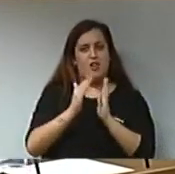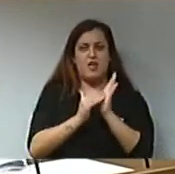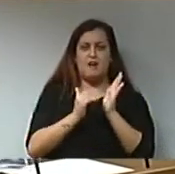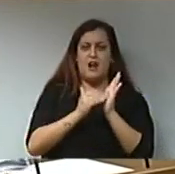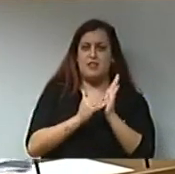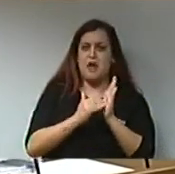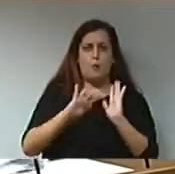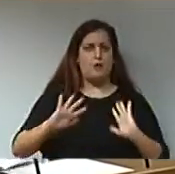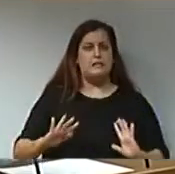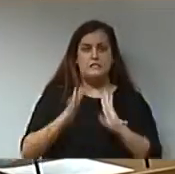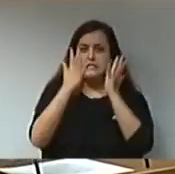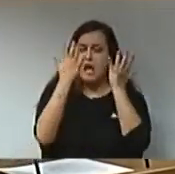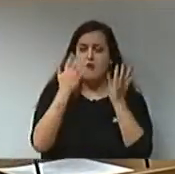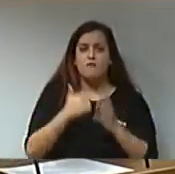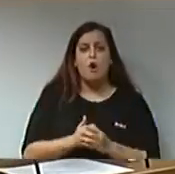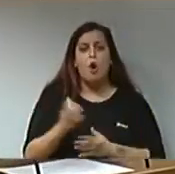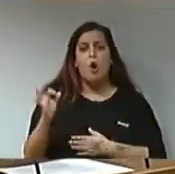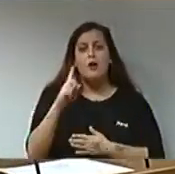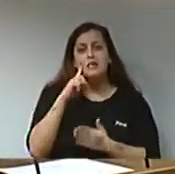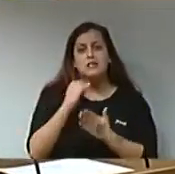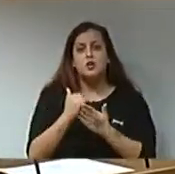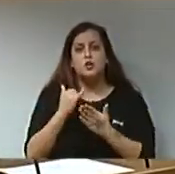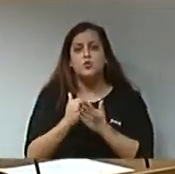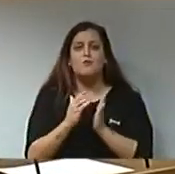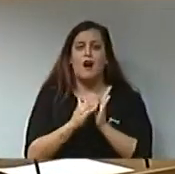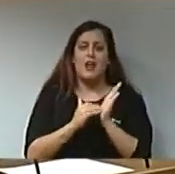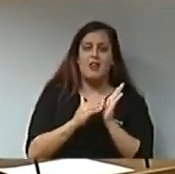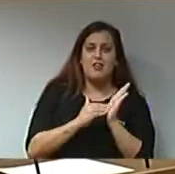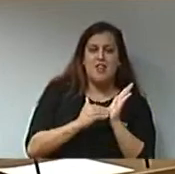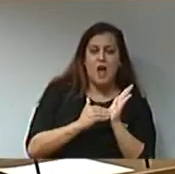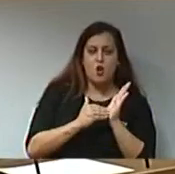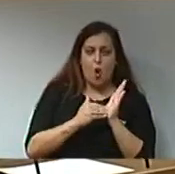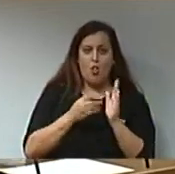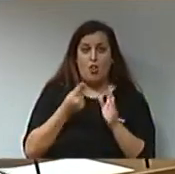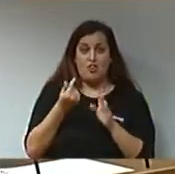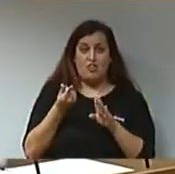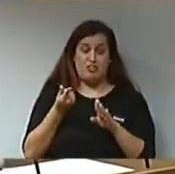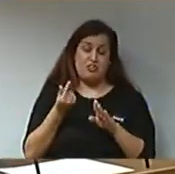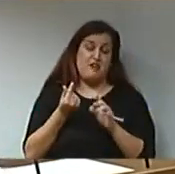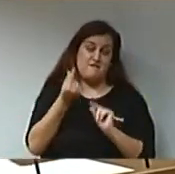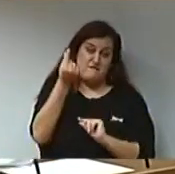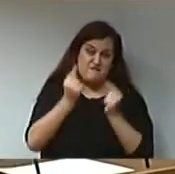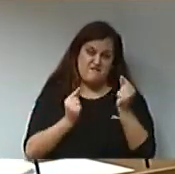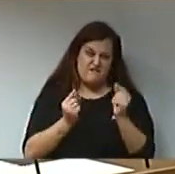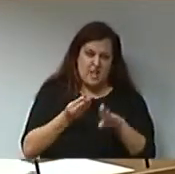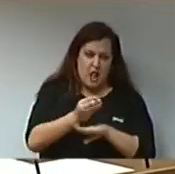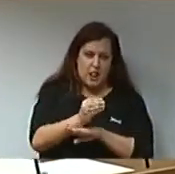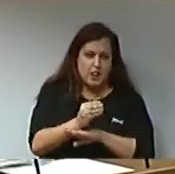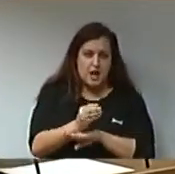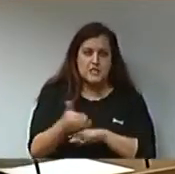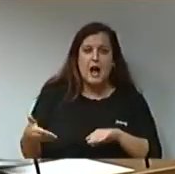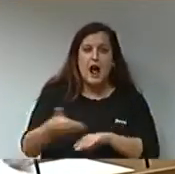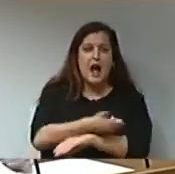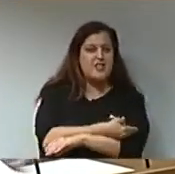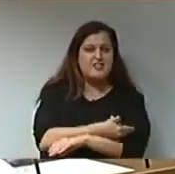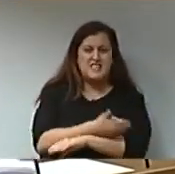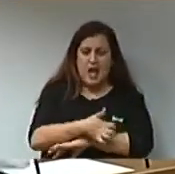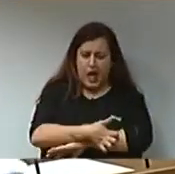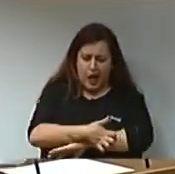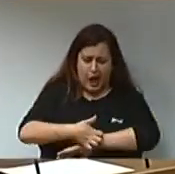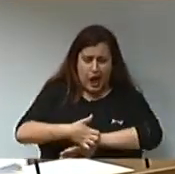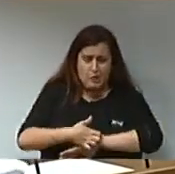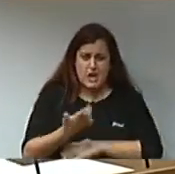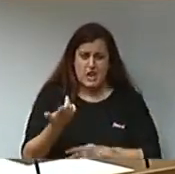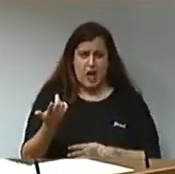estan sanejades, o l'Institut Valencià de Finances, la SGR, que estaven absolutament arruïnades, que